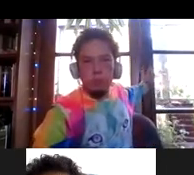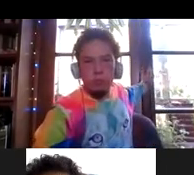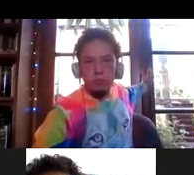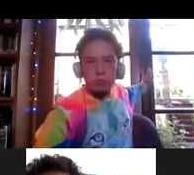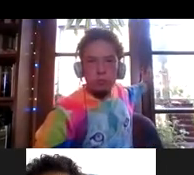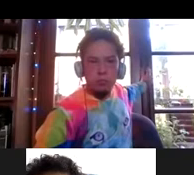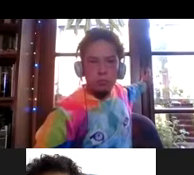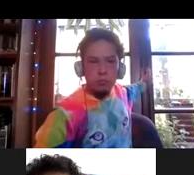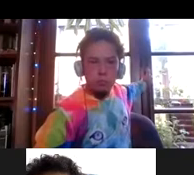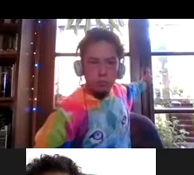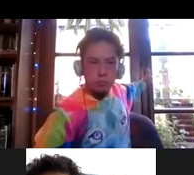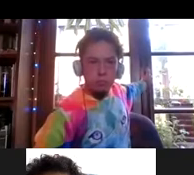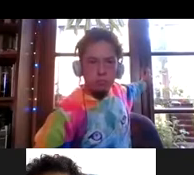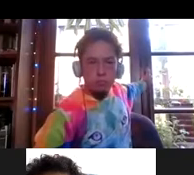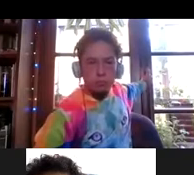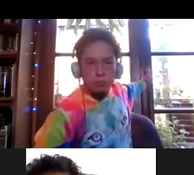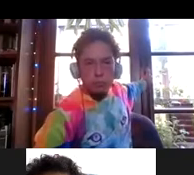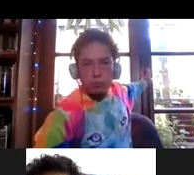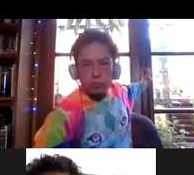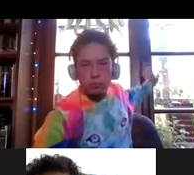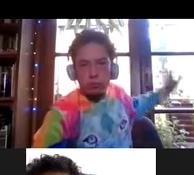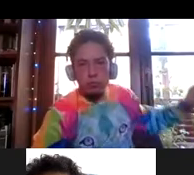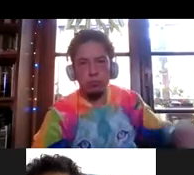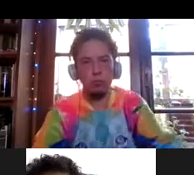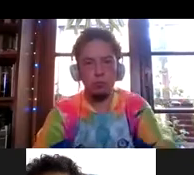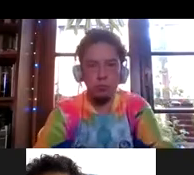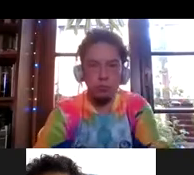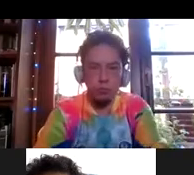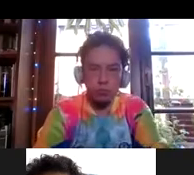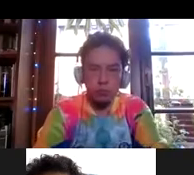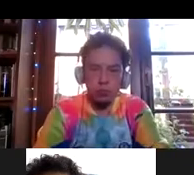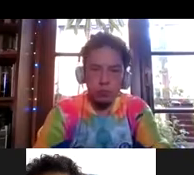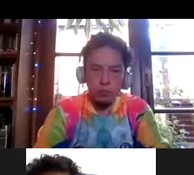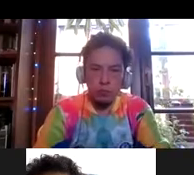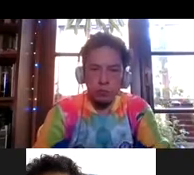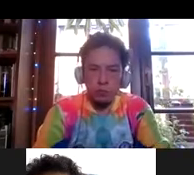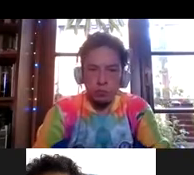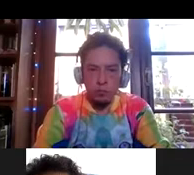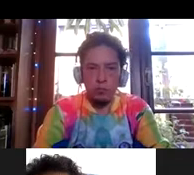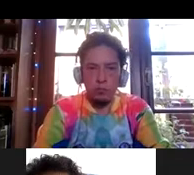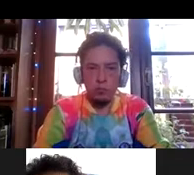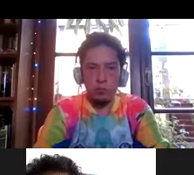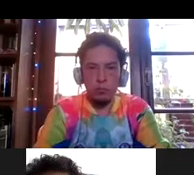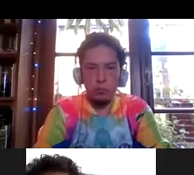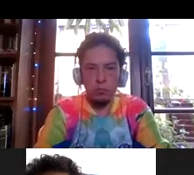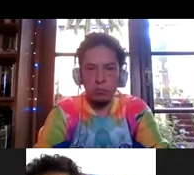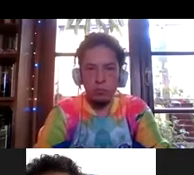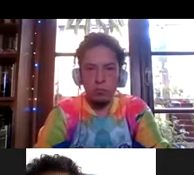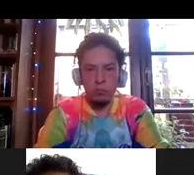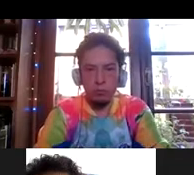des recherches sur les aspects biologiquement et socialement déterminés des disparités dans la santé fondées sur le